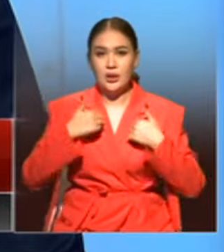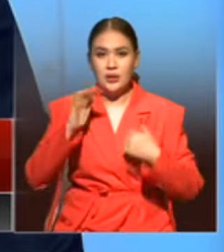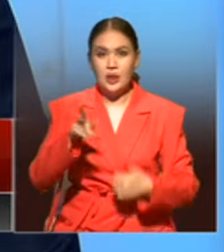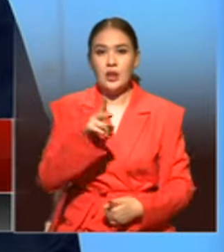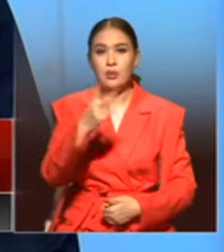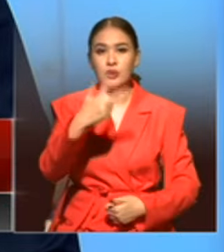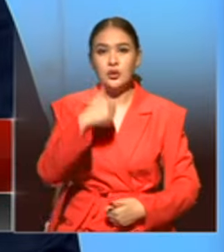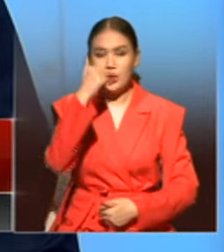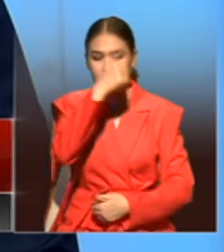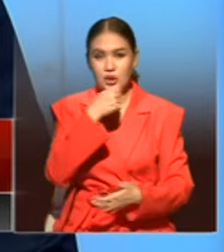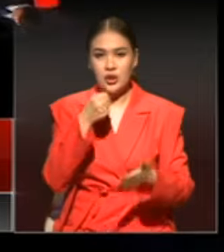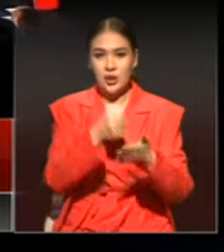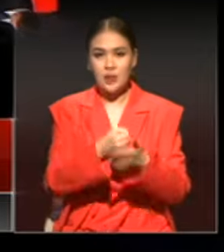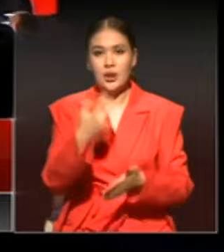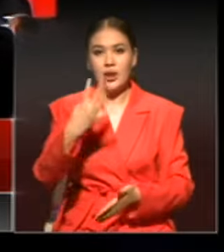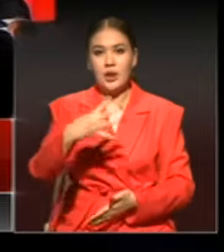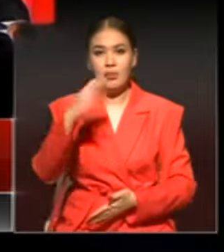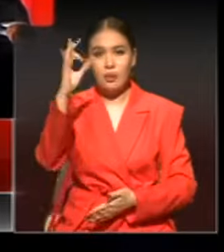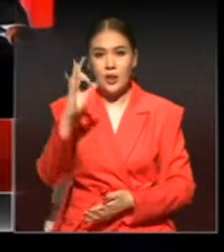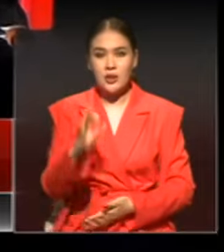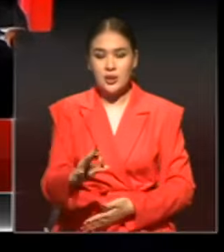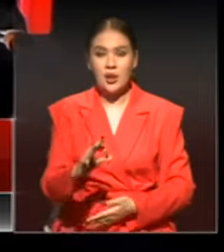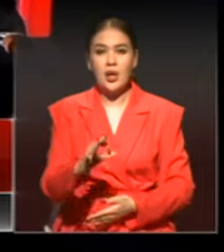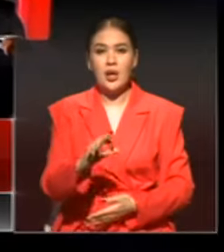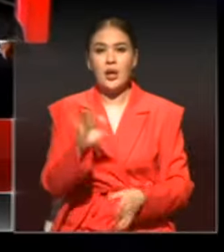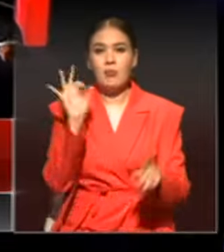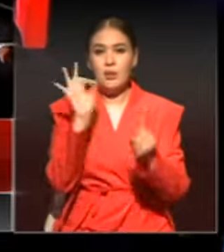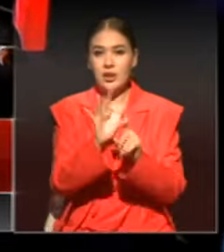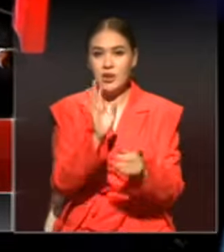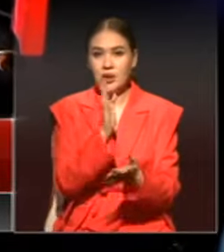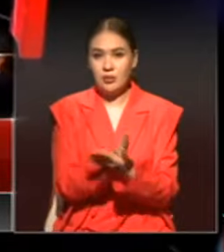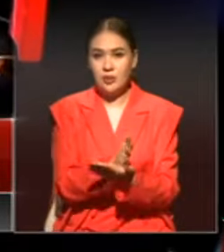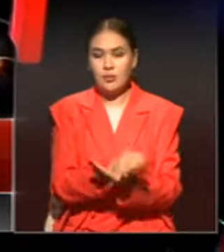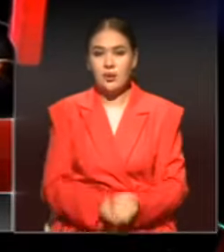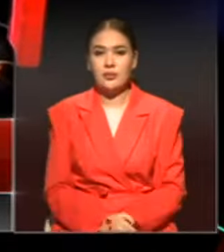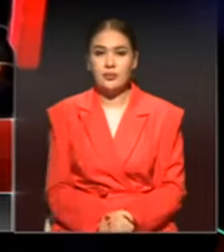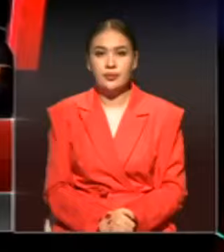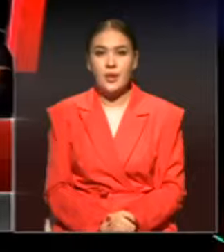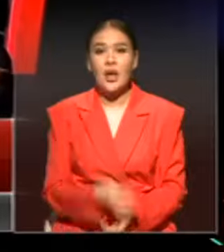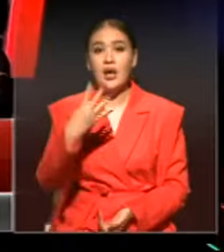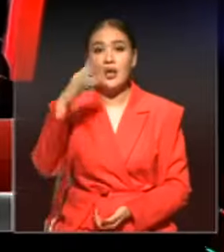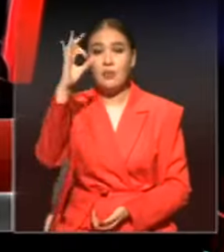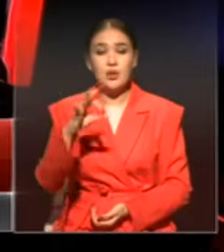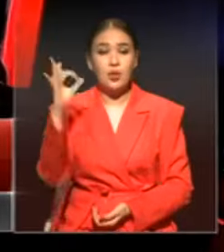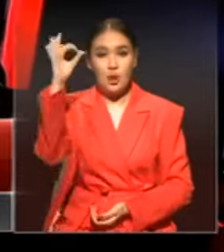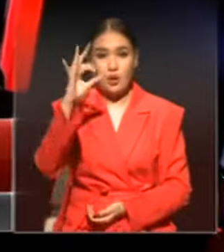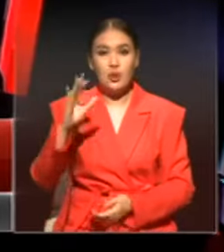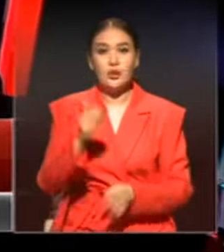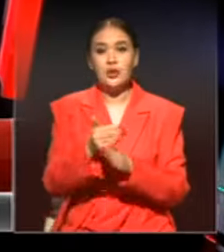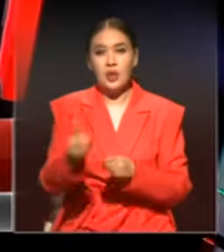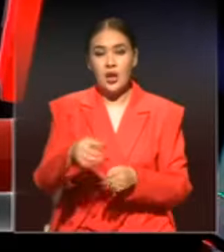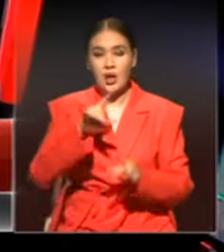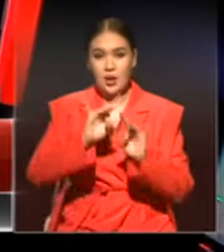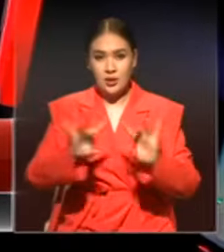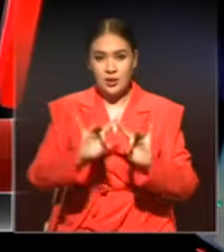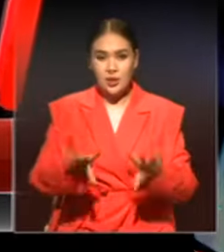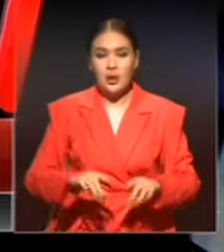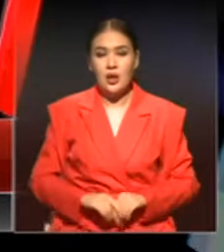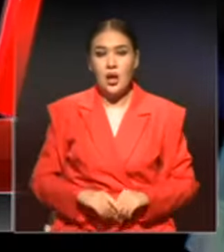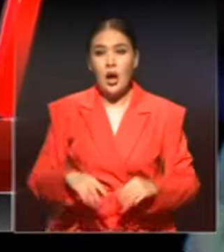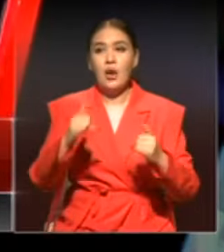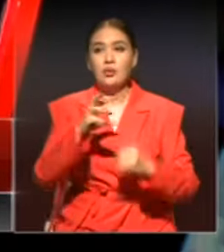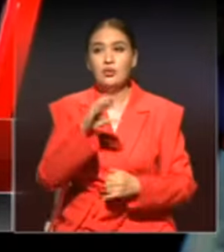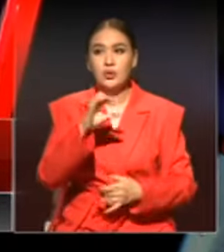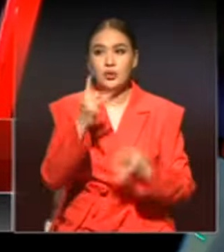2030 жылға дейін 40%-ға жеткізу ең басты мақсатымыз. Ол 40%-ға кейін тоқталамыз. Бірінші, қарапайым тұтынушының